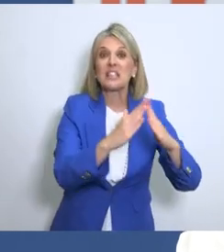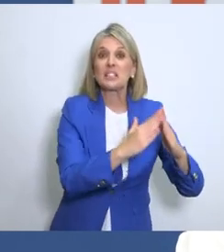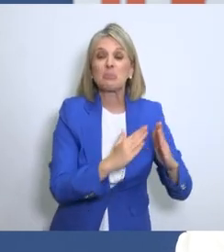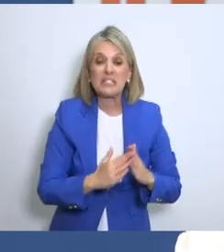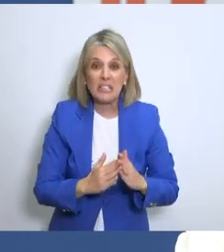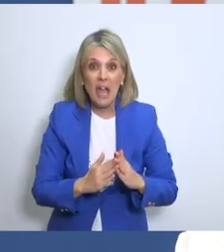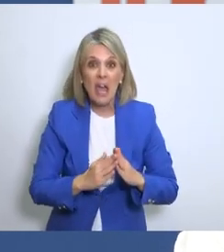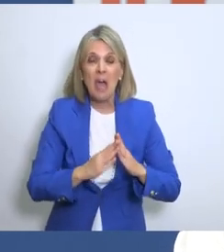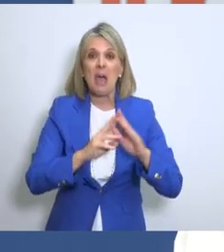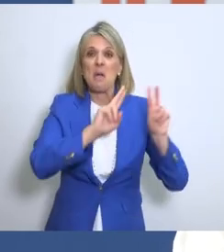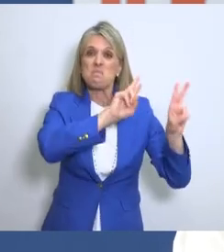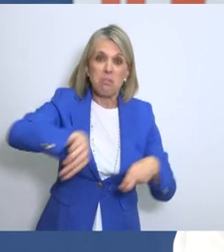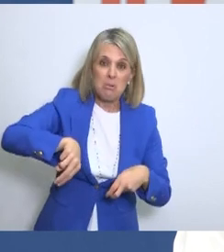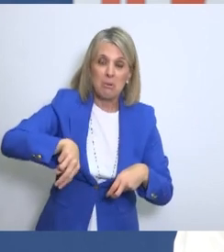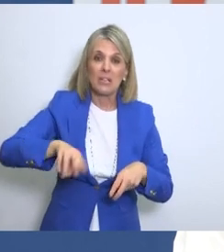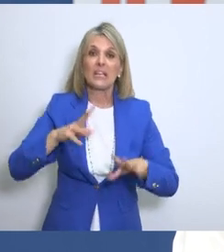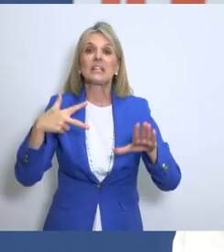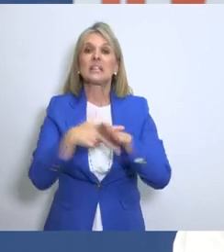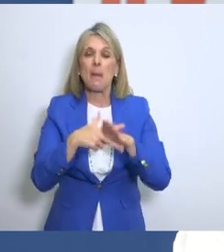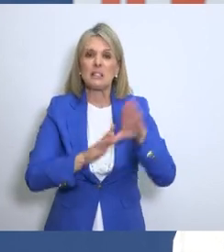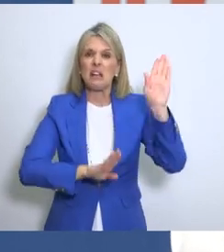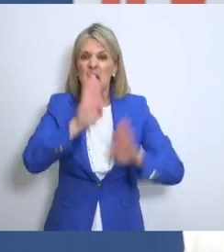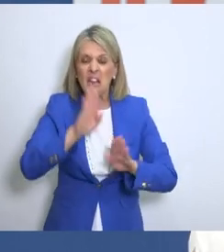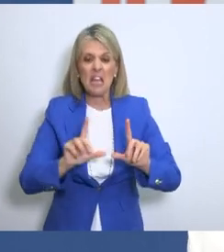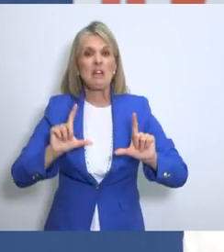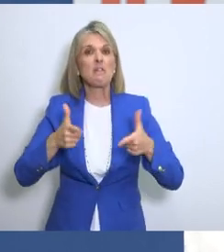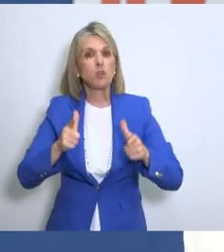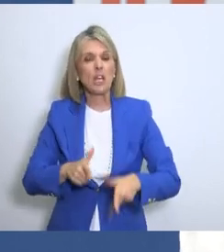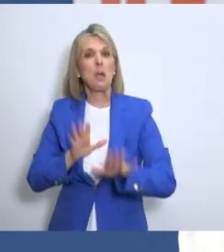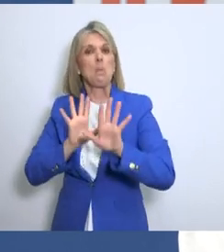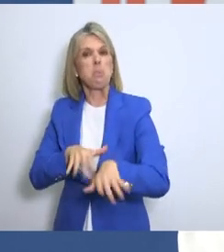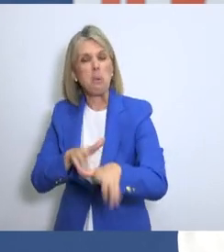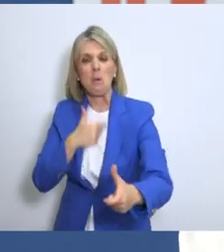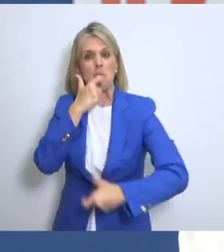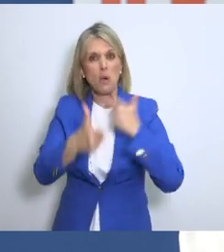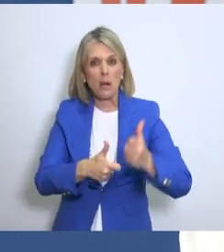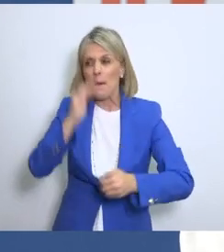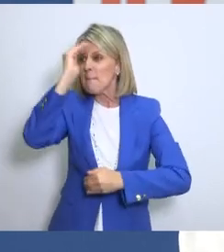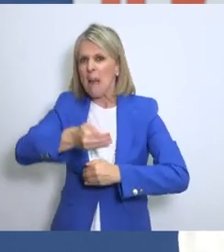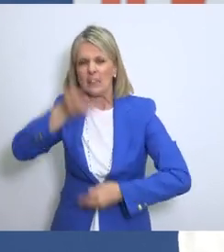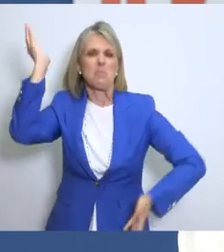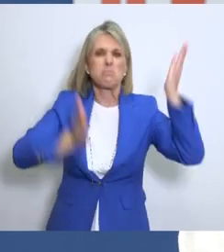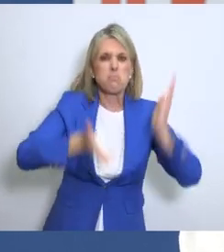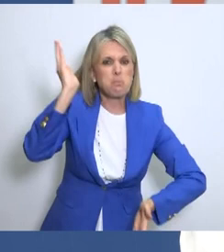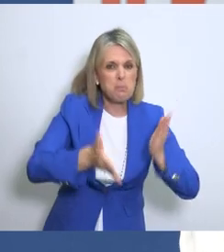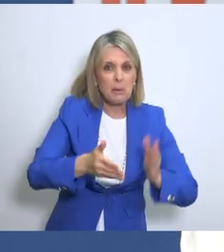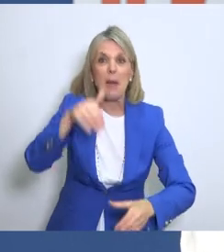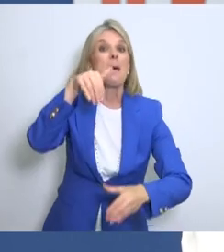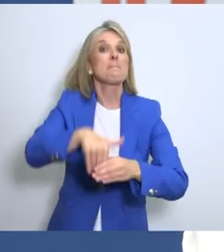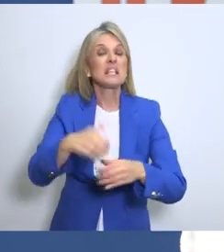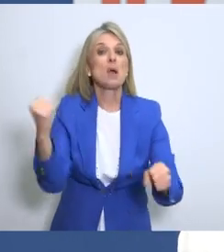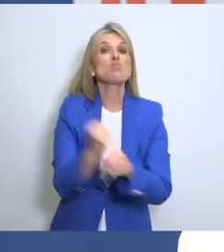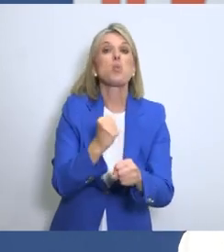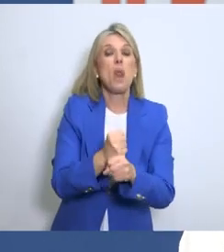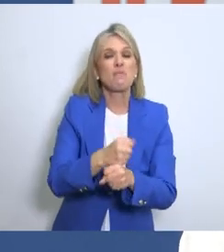σφυρί, από τους φτωχούς που τους πετούν στο δρόμο τα ΜΑΤ, από τους εργάτες που πετσοκόβονται καθημερινά μέσα στους χώρους δουλειάς από τα ατυχήματα